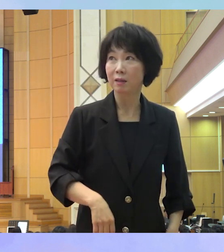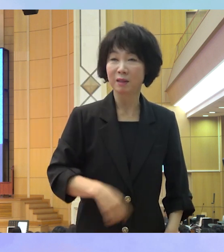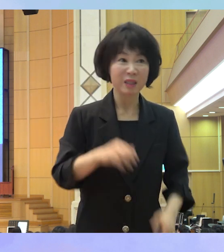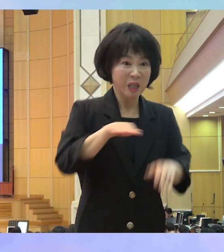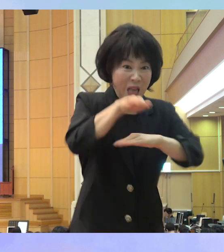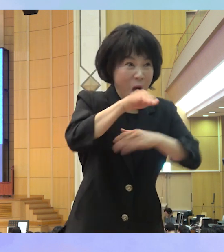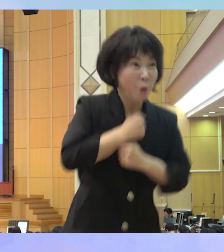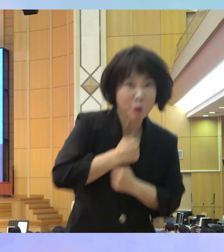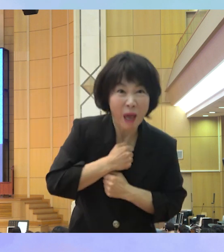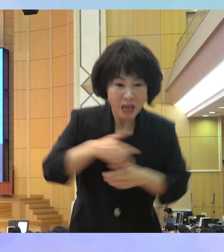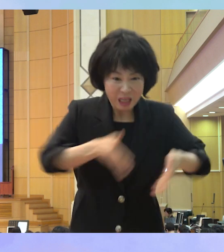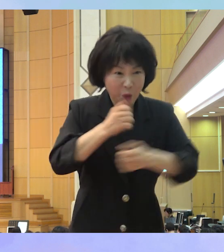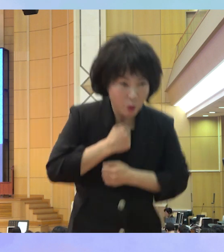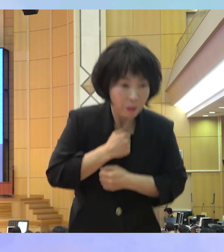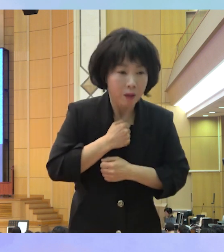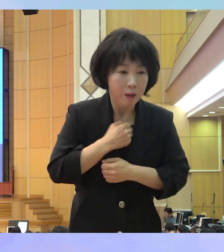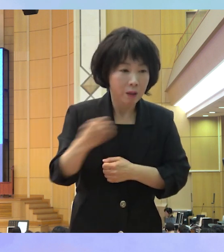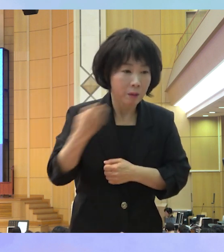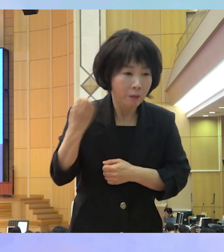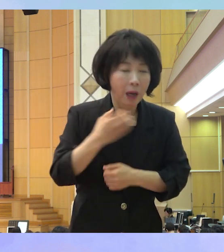그분들.